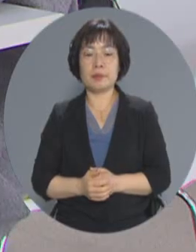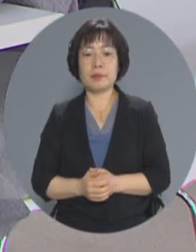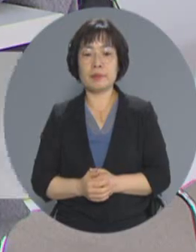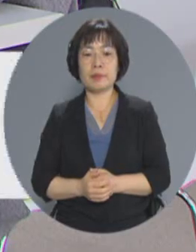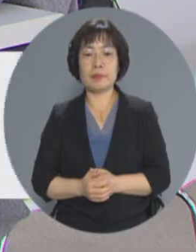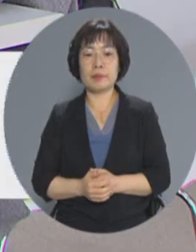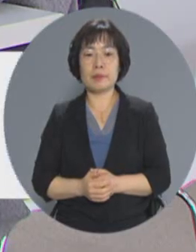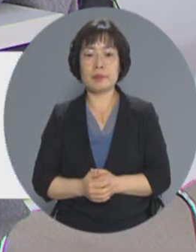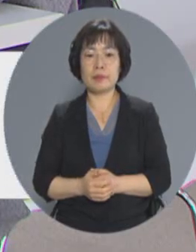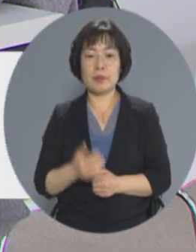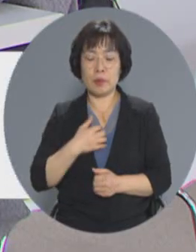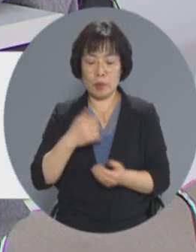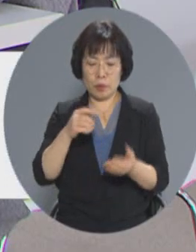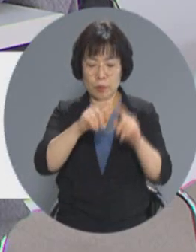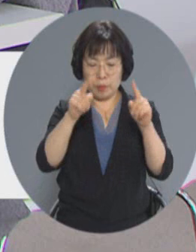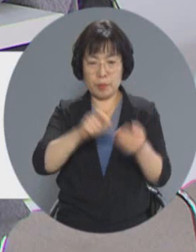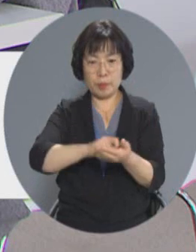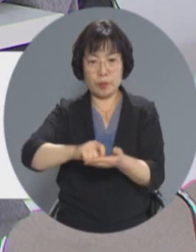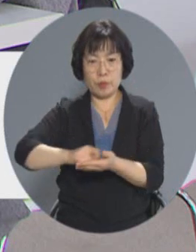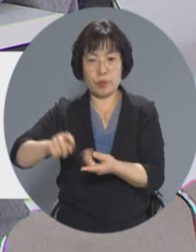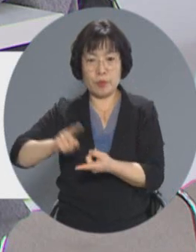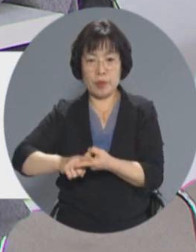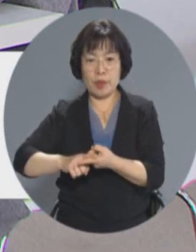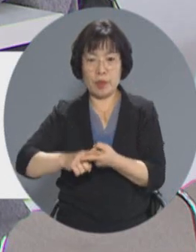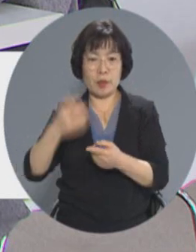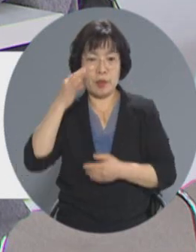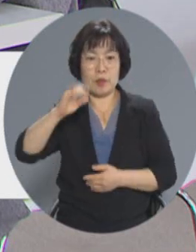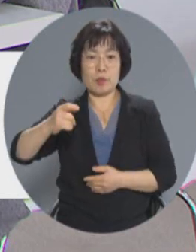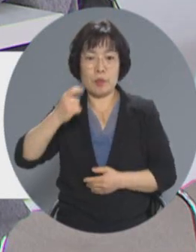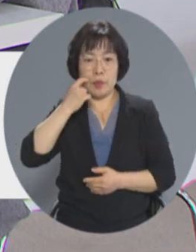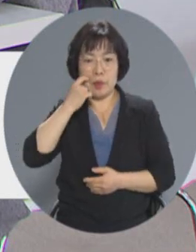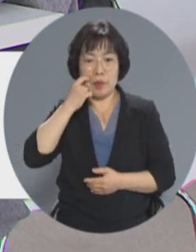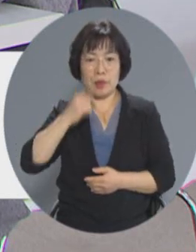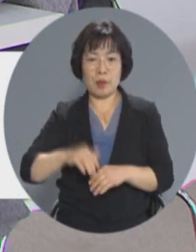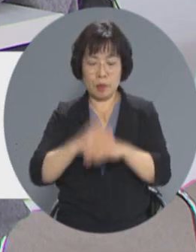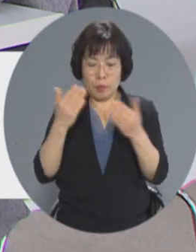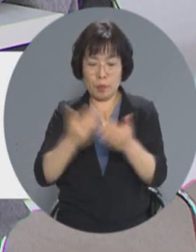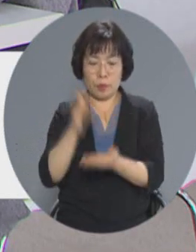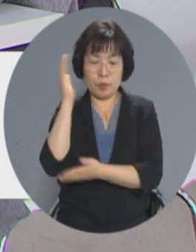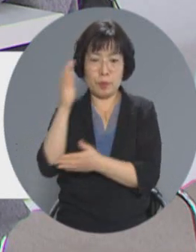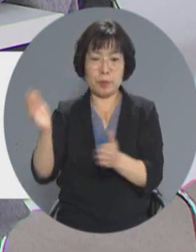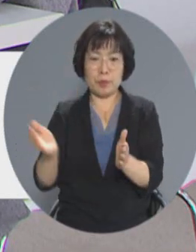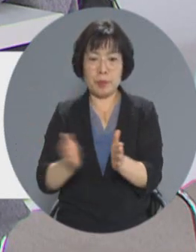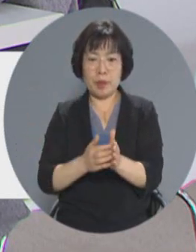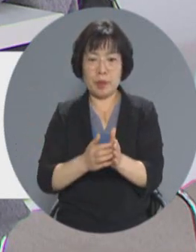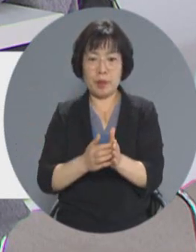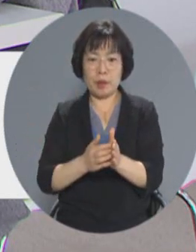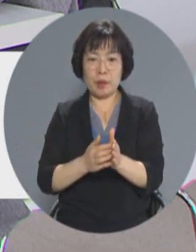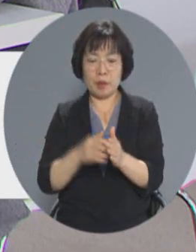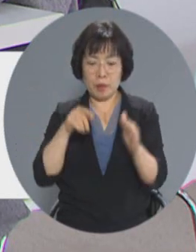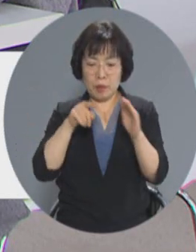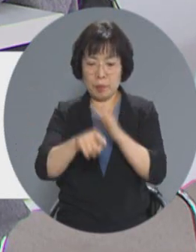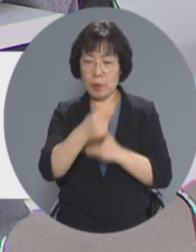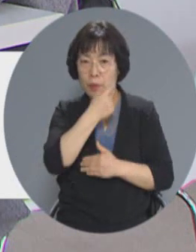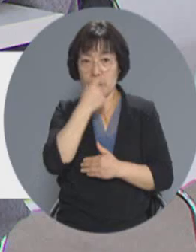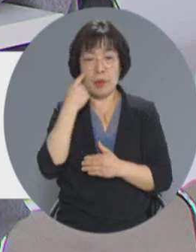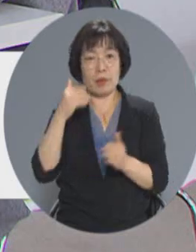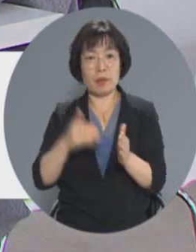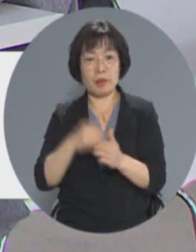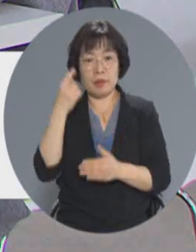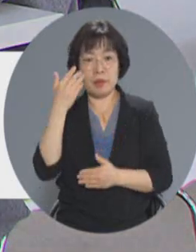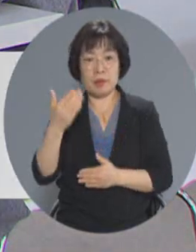그 진술서에서 인정을 못하고 온다고 이야기까지 했는데 현장 확인은 해도 안 나요?